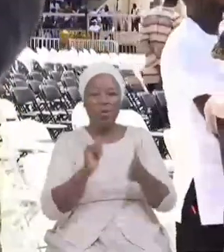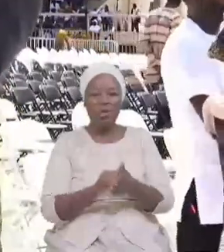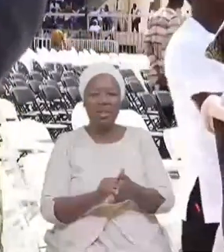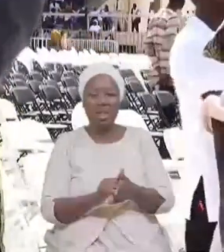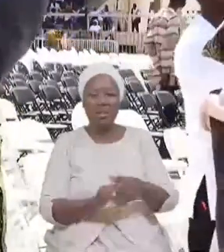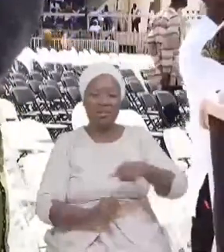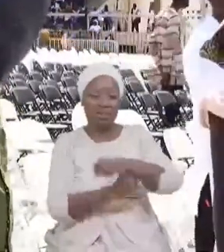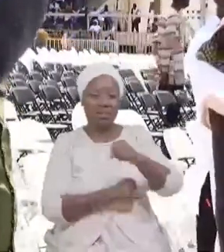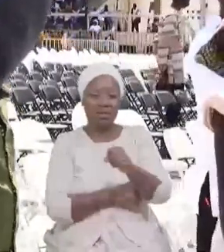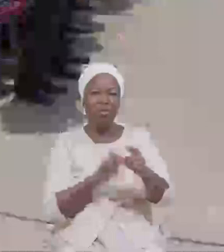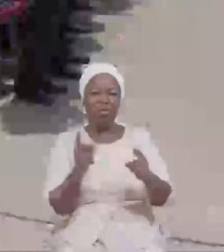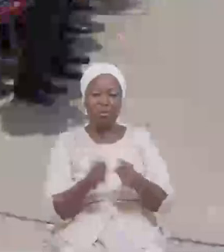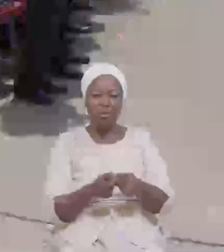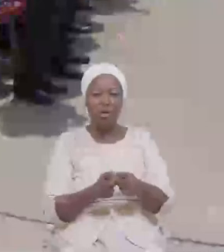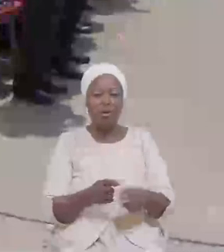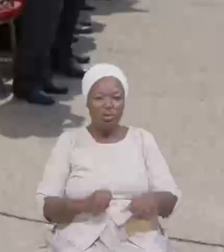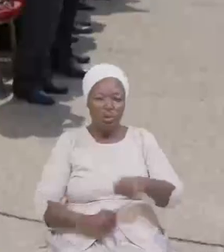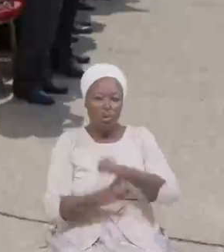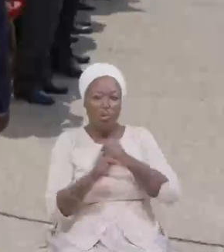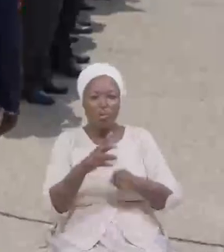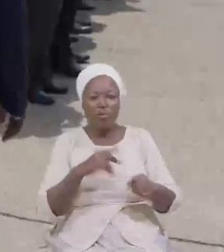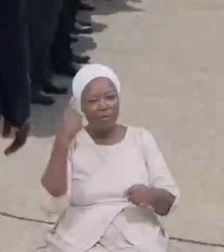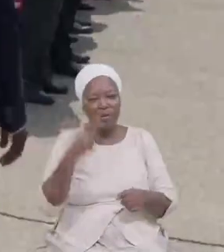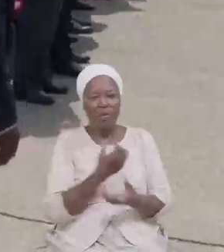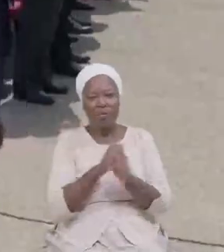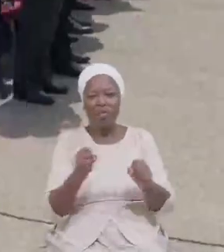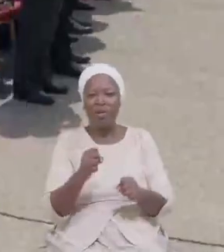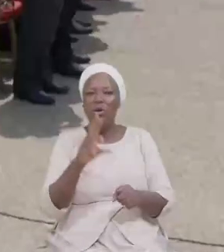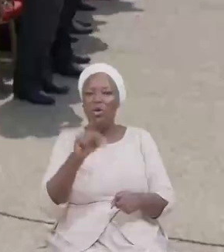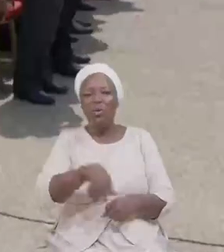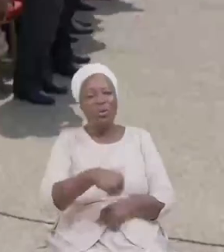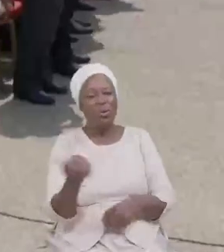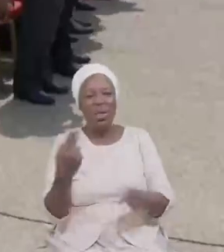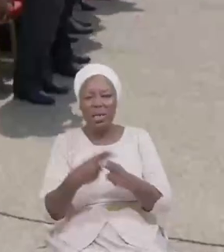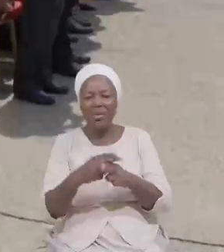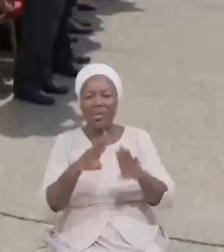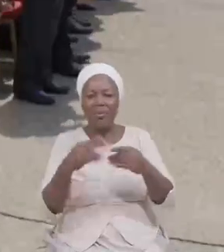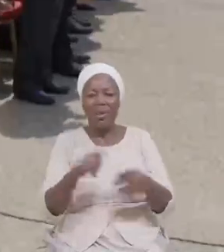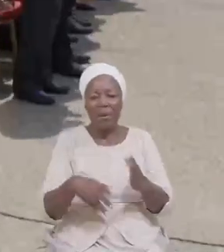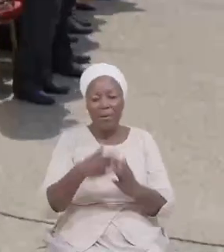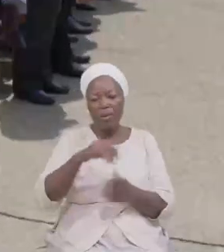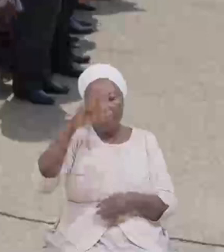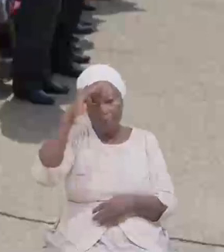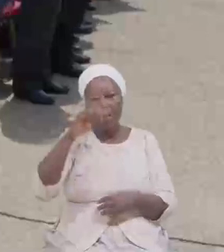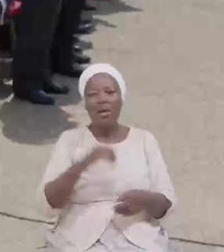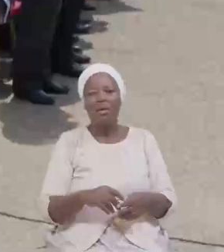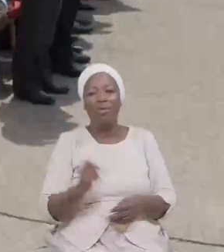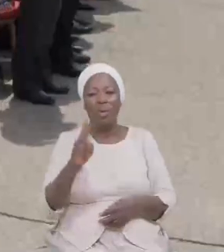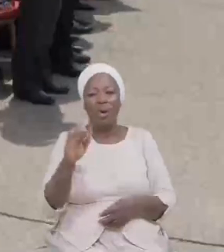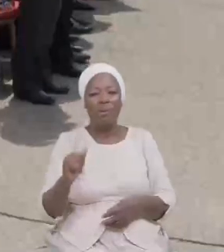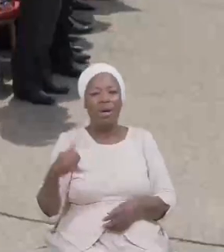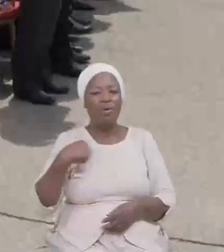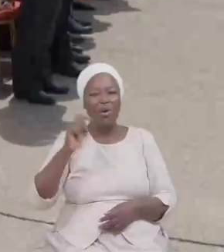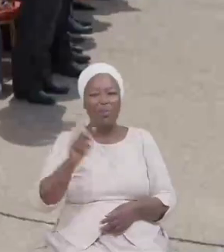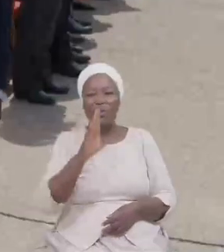cette pierre soit disponible. Il n'y a pas un autre nom qui a été donné parmi les hommes, par lequel nous pouvons être sauvés.